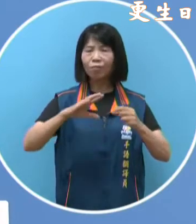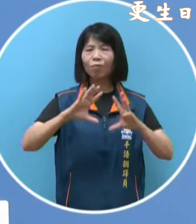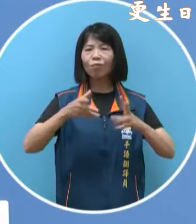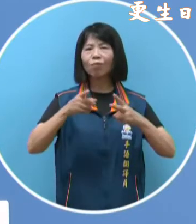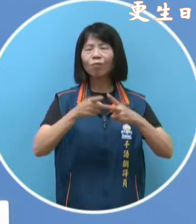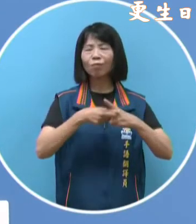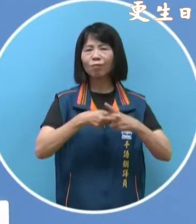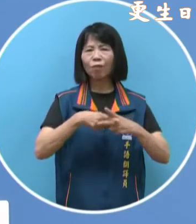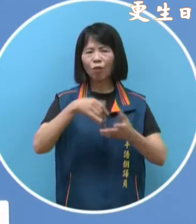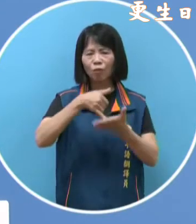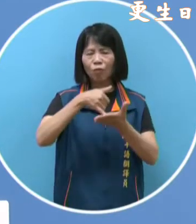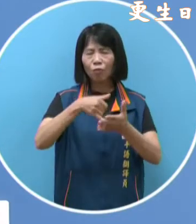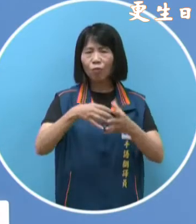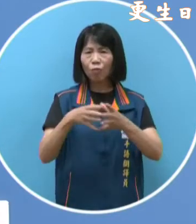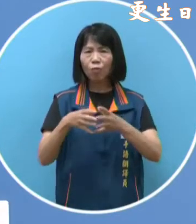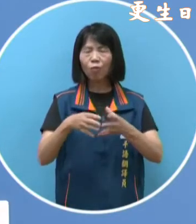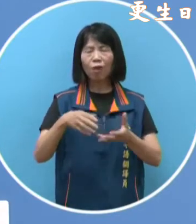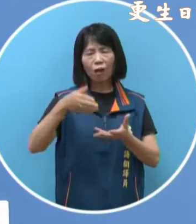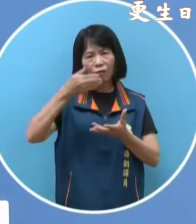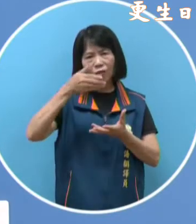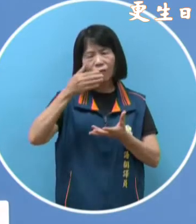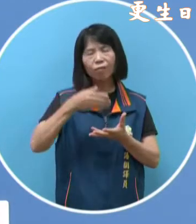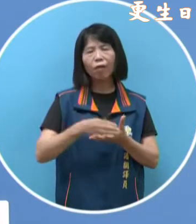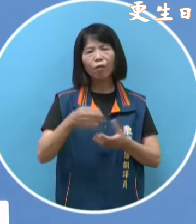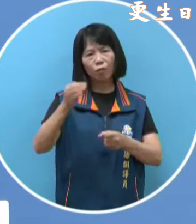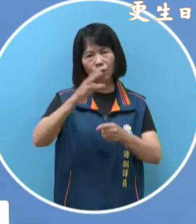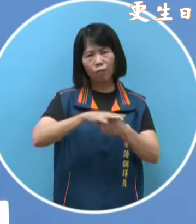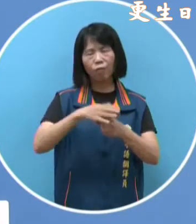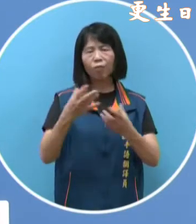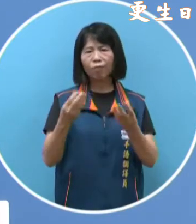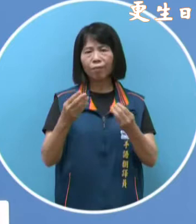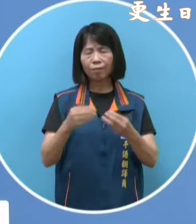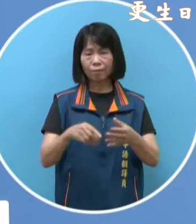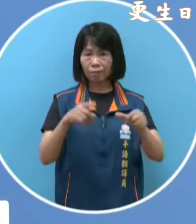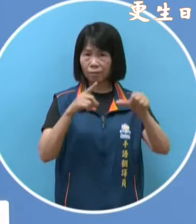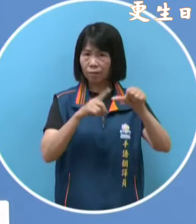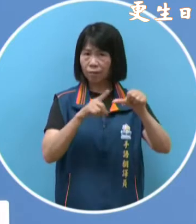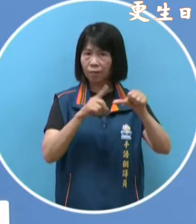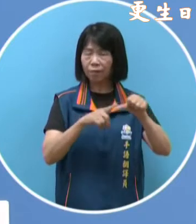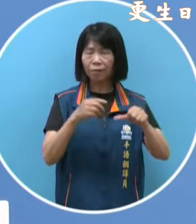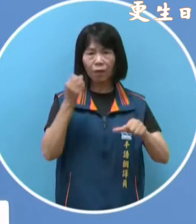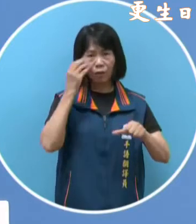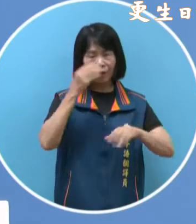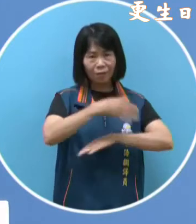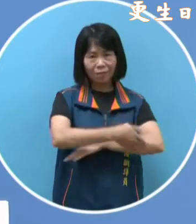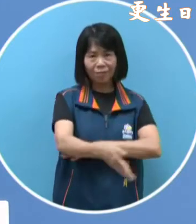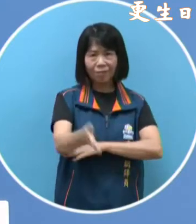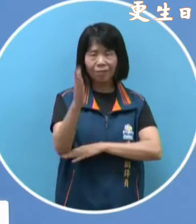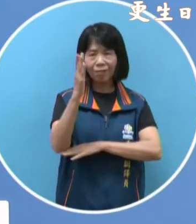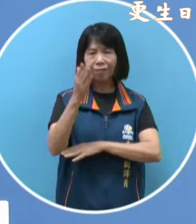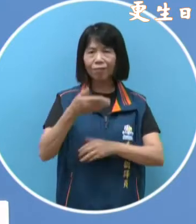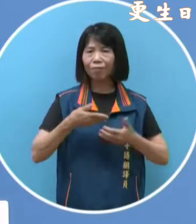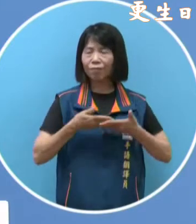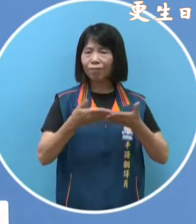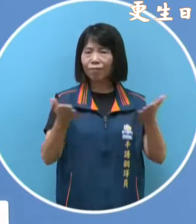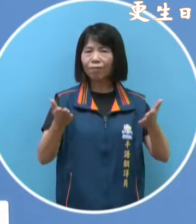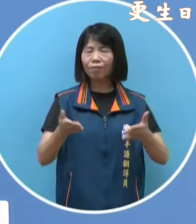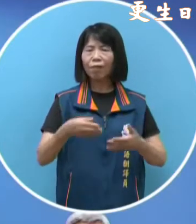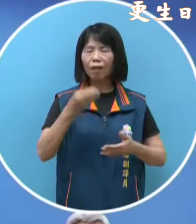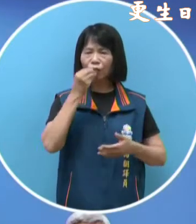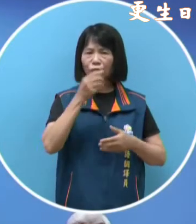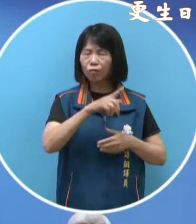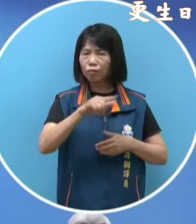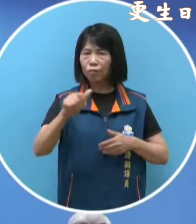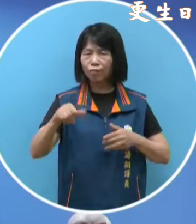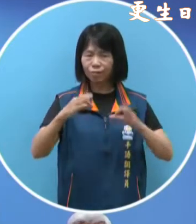童餐券的补助者，第五个是没有领有本府哈，花莲县政府所发给食物银行